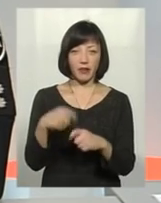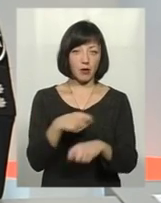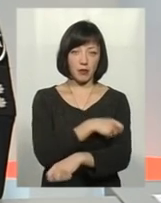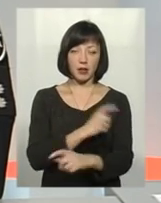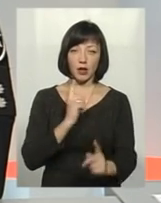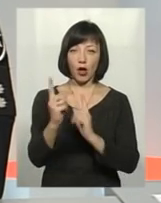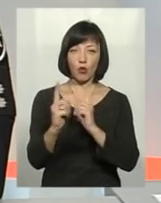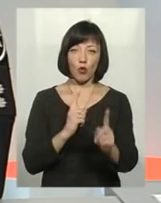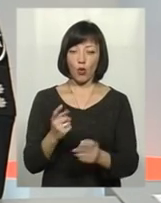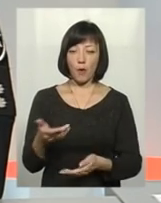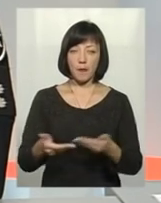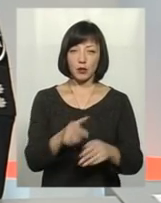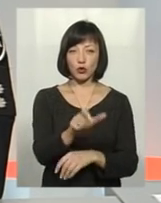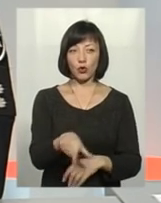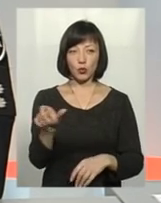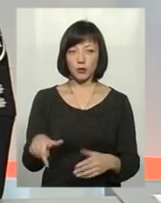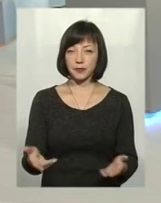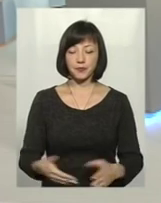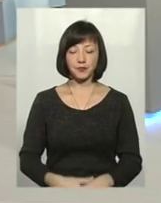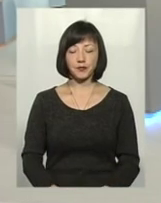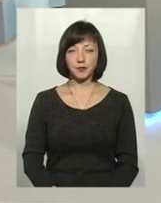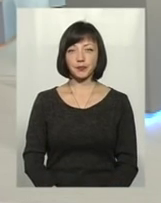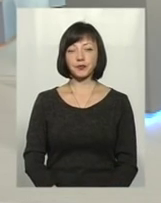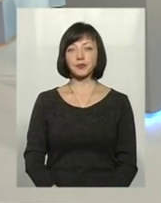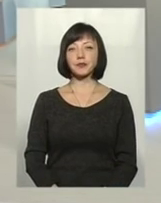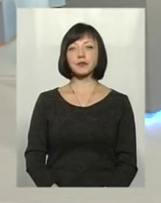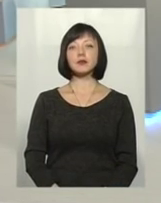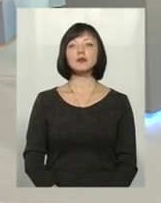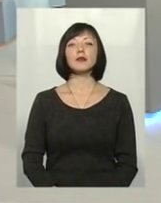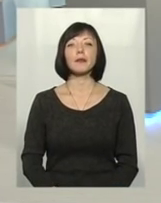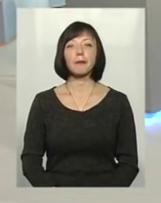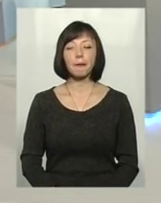руху пішоходів. А разом з тим, якщо,